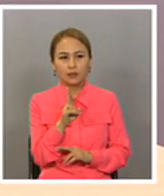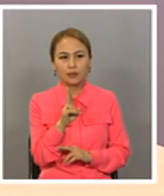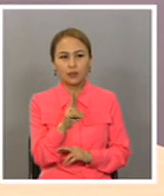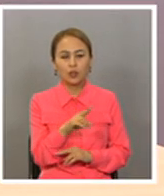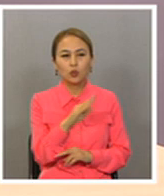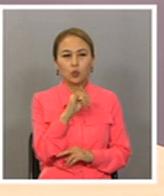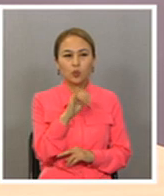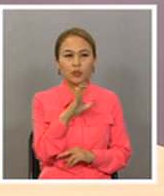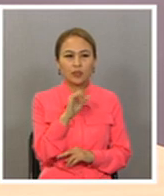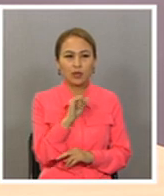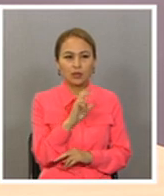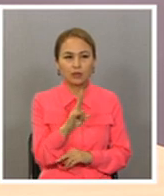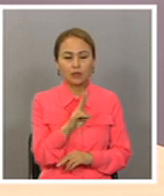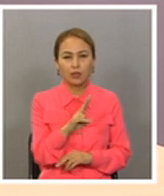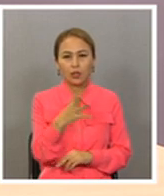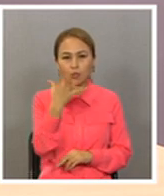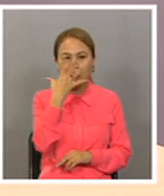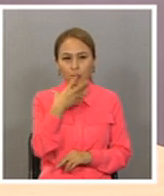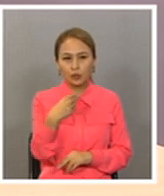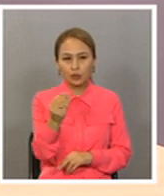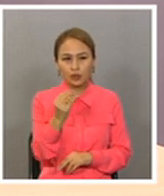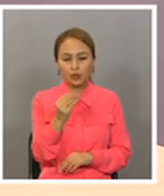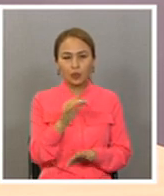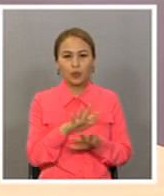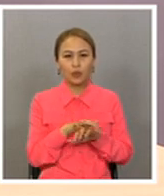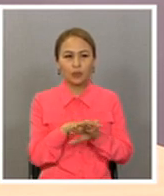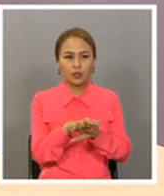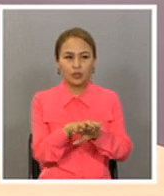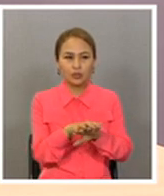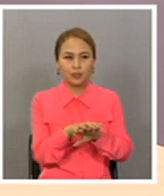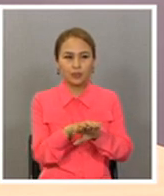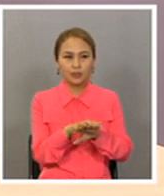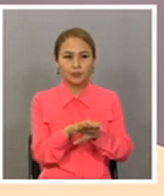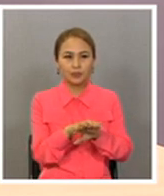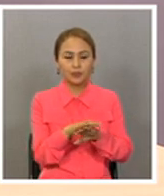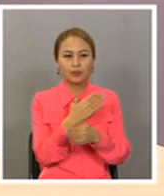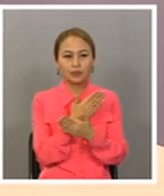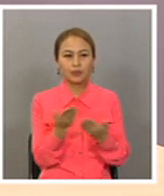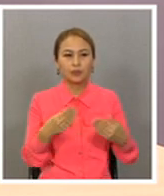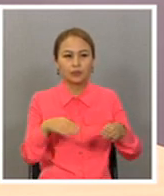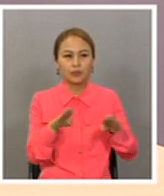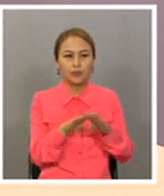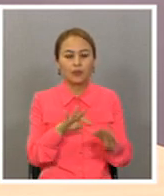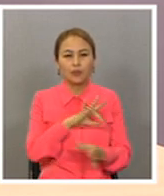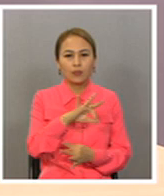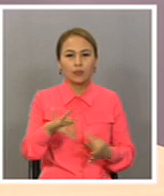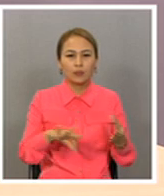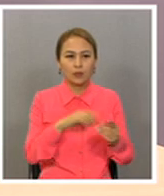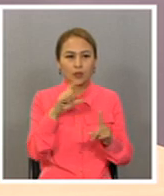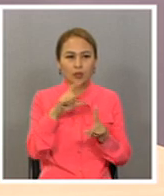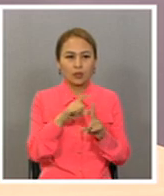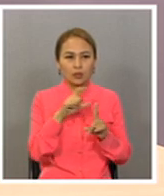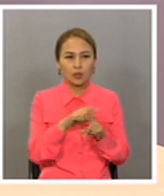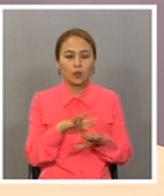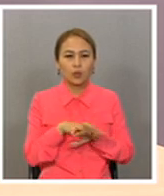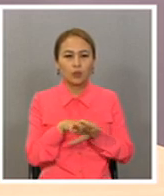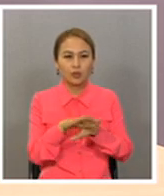русанды, түлкіні өрмекшімен. Бұл жердегі артық сөз